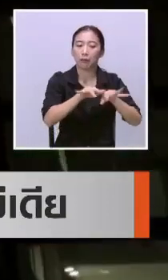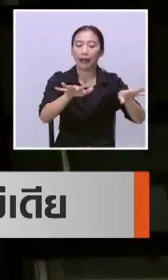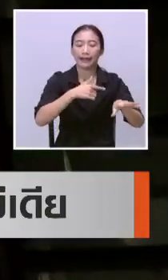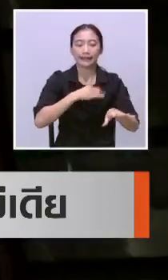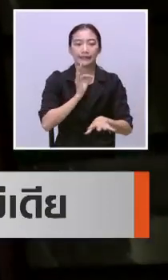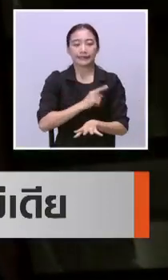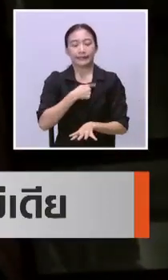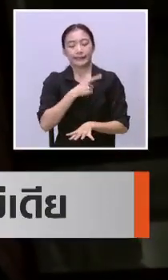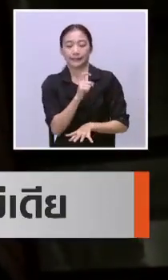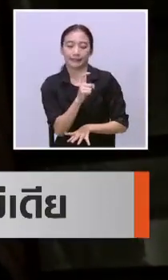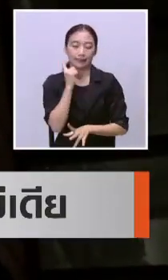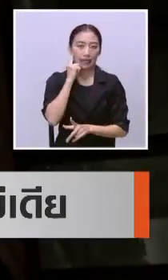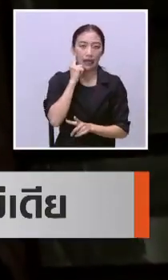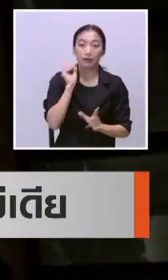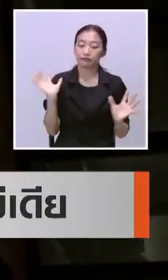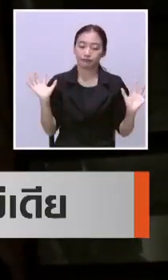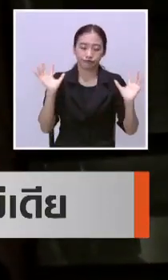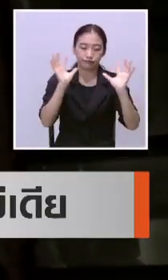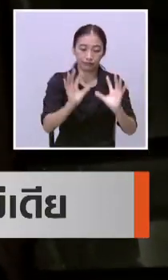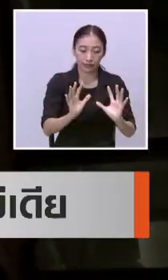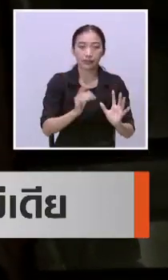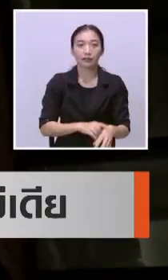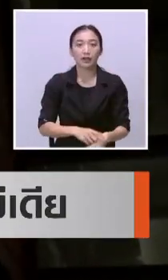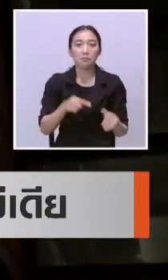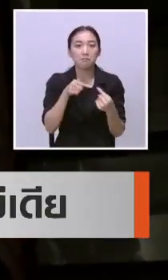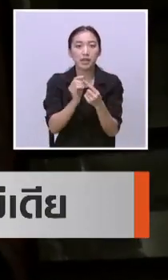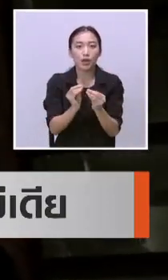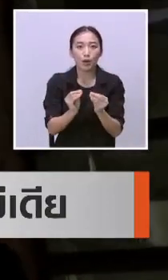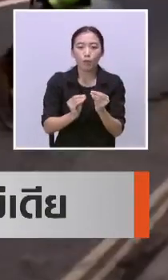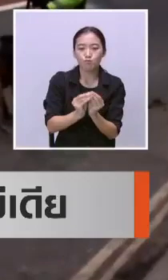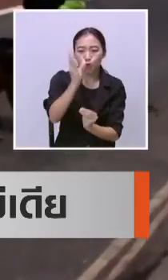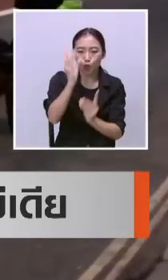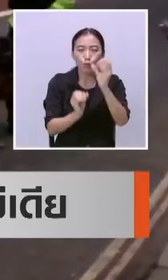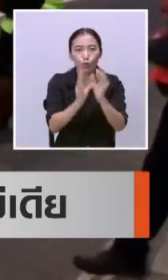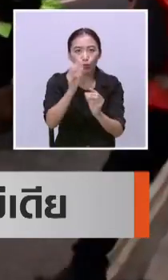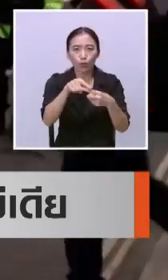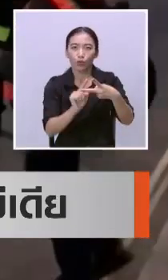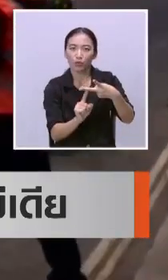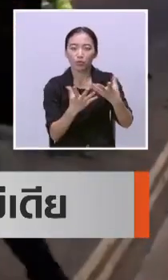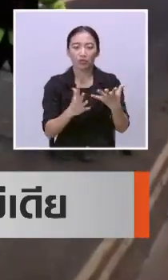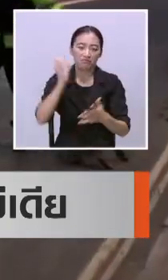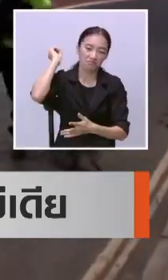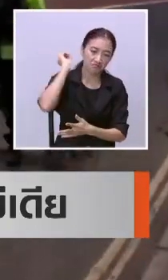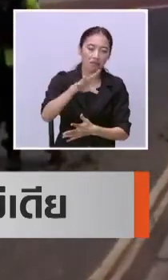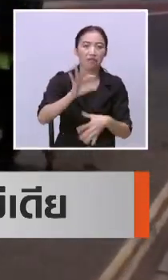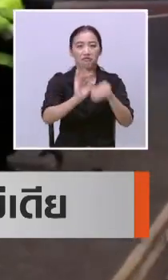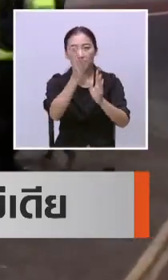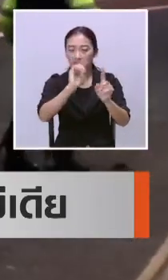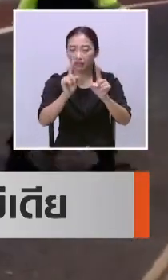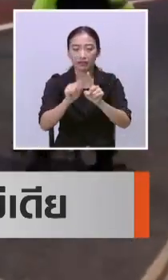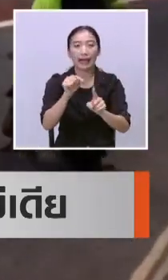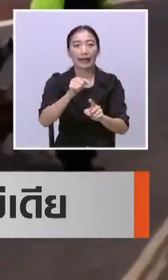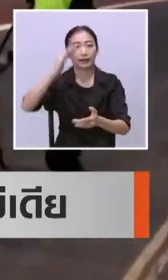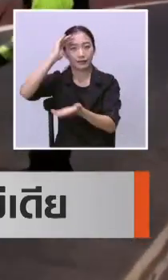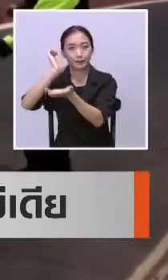ตำรวจยิงพลุใส่เจ้าหน้าที่นะคะตลอดจนบุกเข้าไปภายในอาคารสำนักงานตำรวจพ่นสีกราฟฟิตี้ใส่ทำให้ตำรวจบ